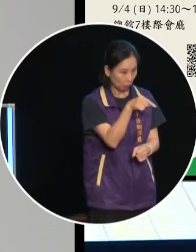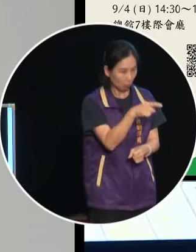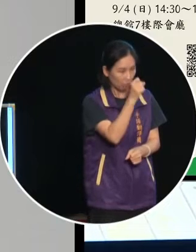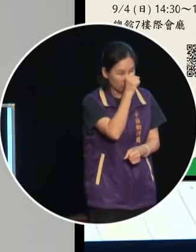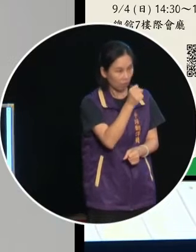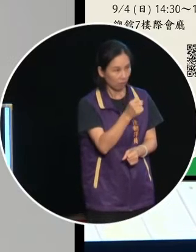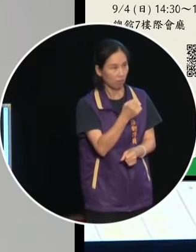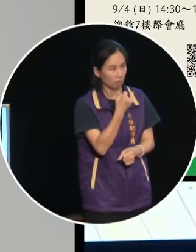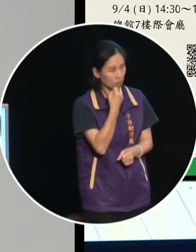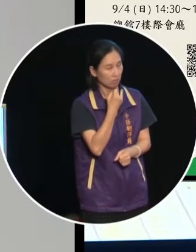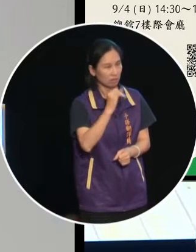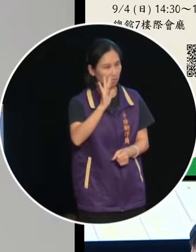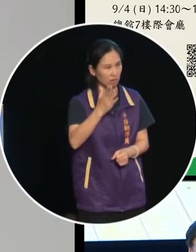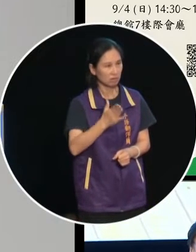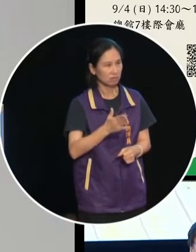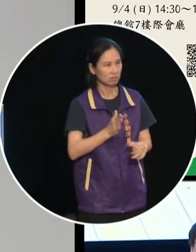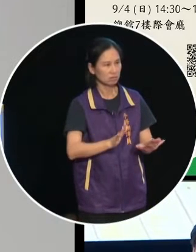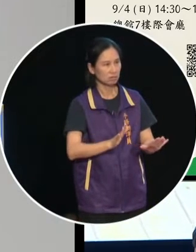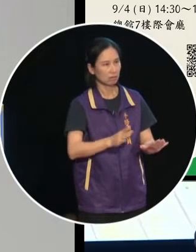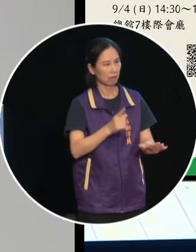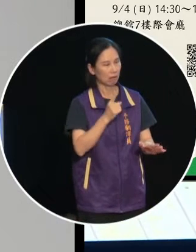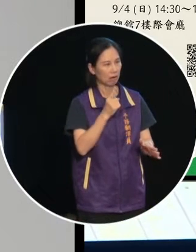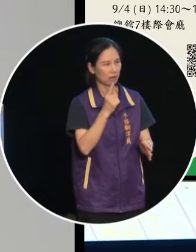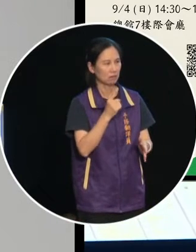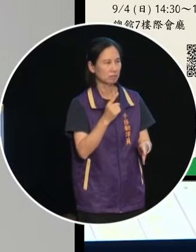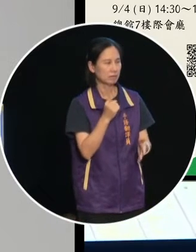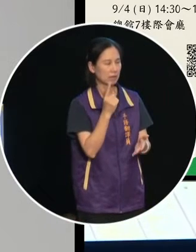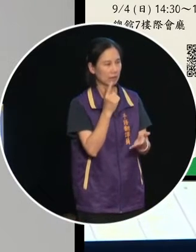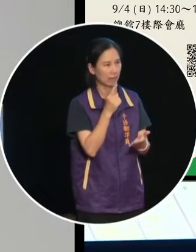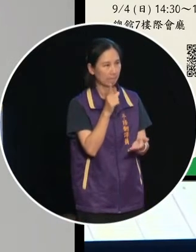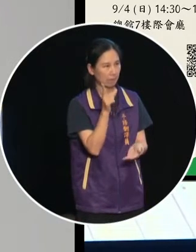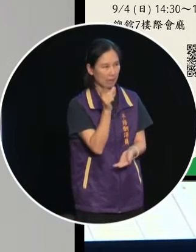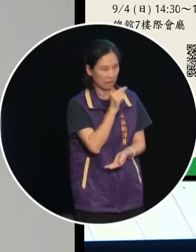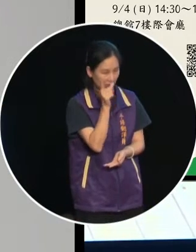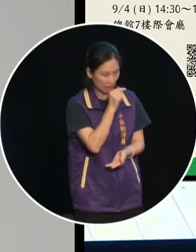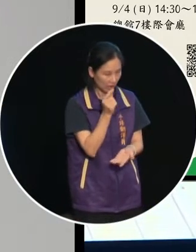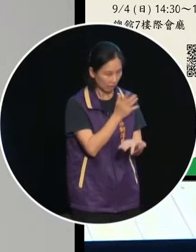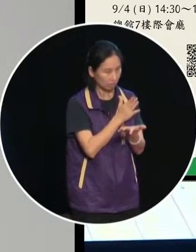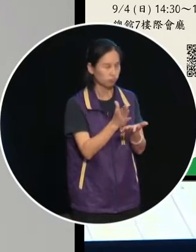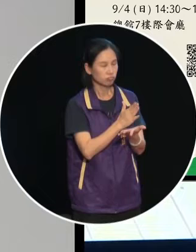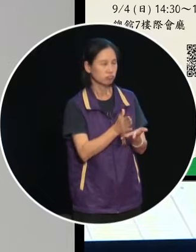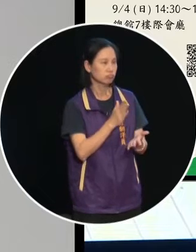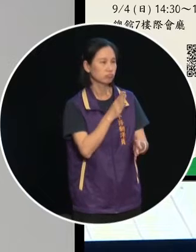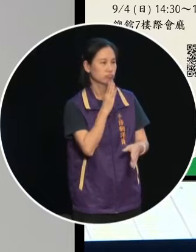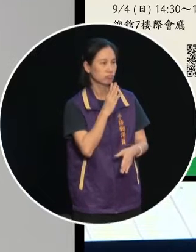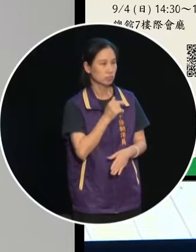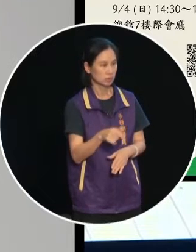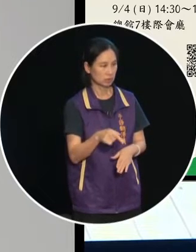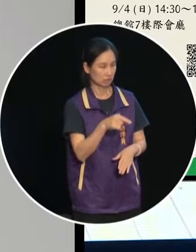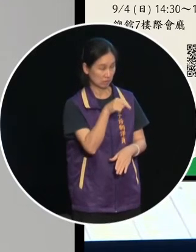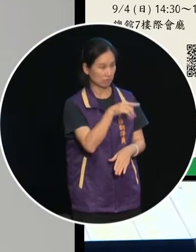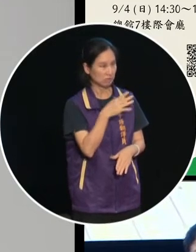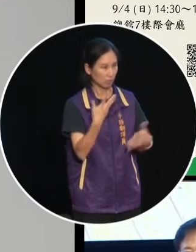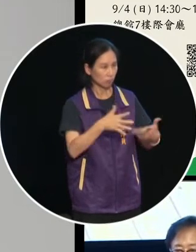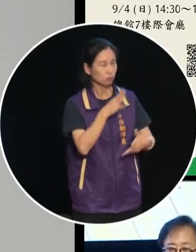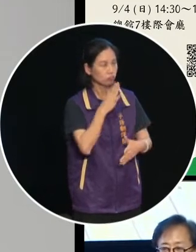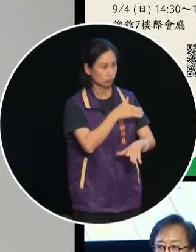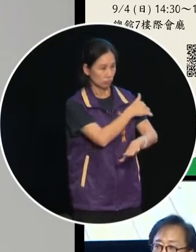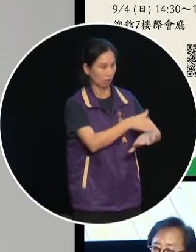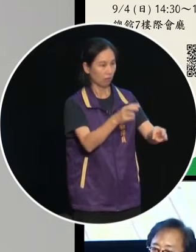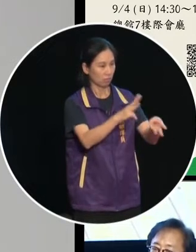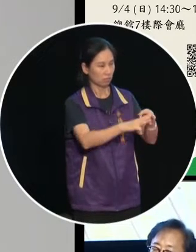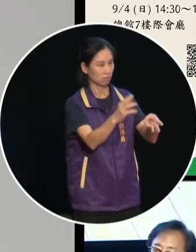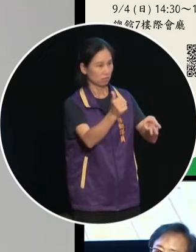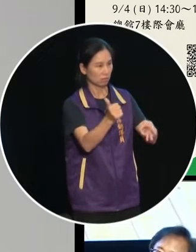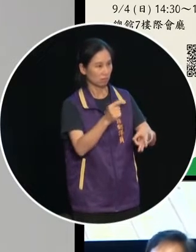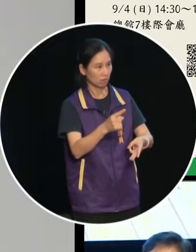是好像每天被批评的状态。所以我觉得这个问题是可能是岸田先生 觉得已经只